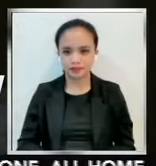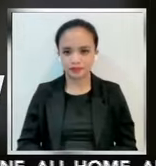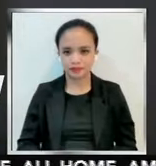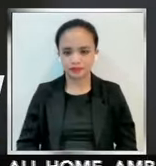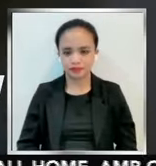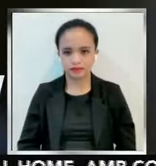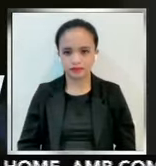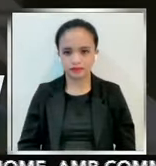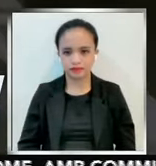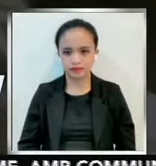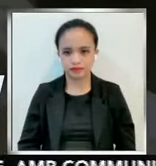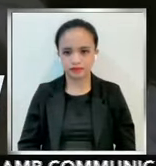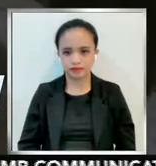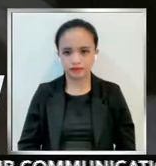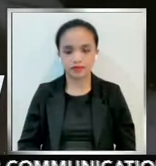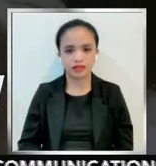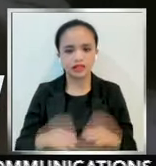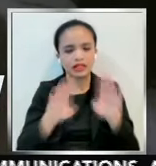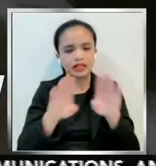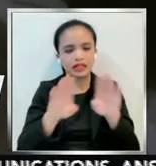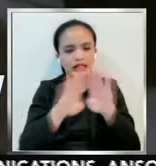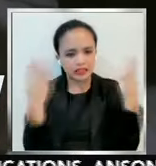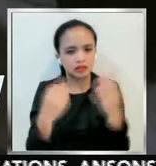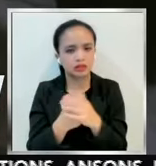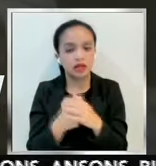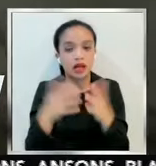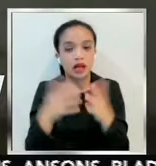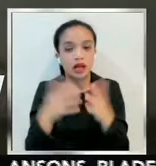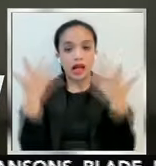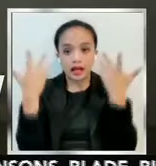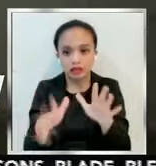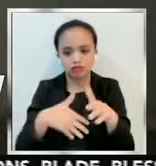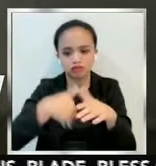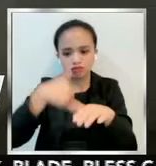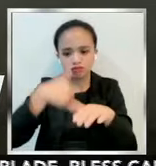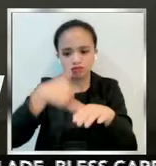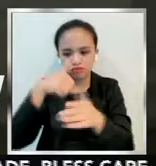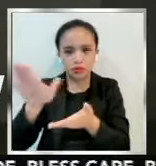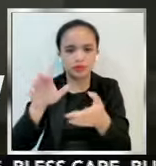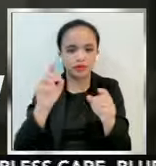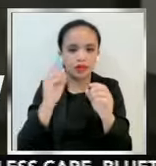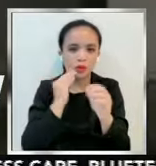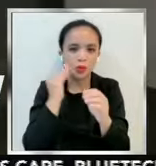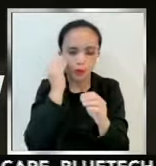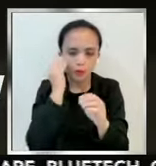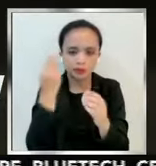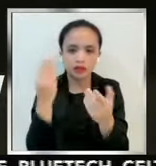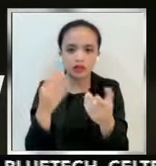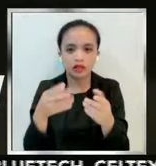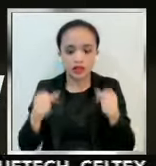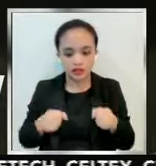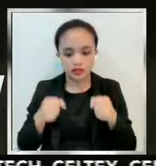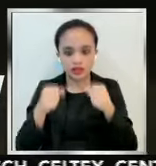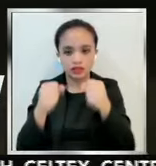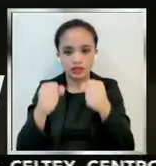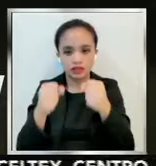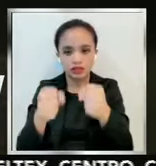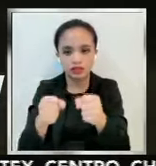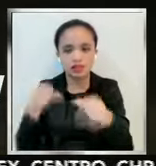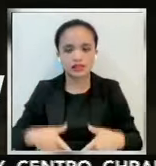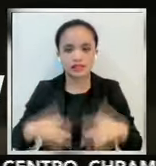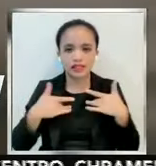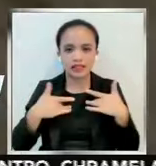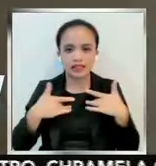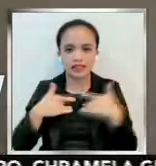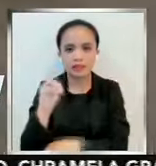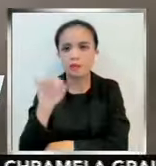buksan mo to, Zoe! Matapos mapalayan sa Tanyag Residences, sa kalsada na lumaboy si Moira. Ay!